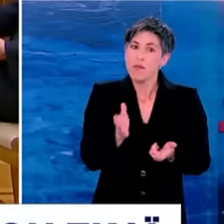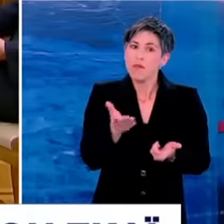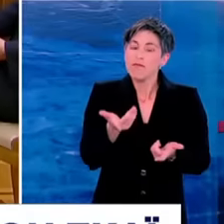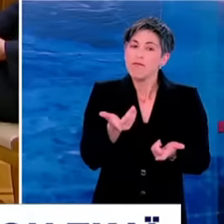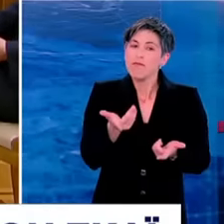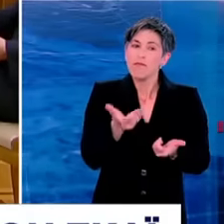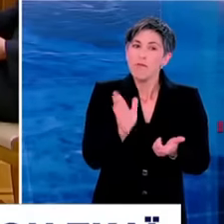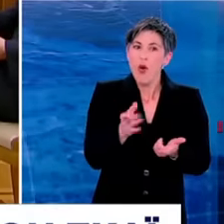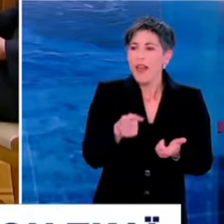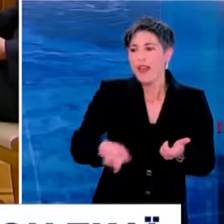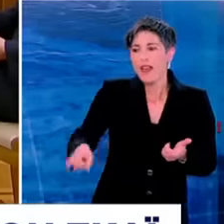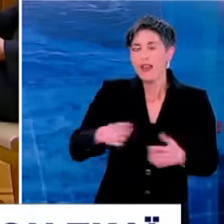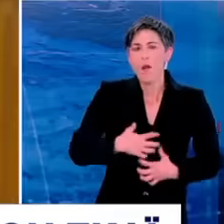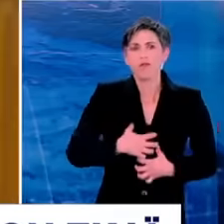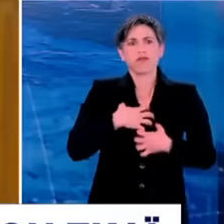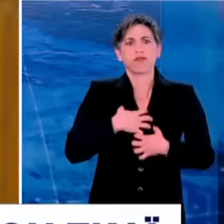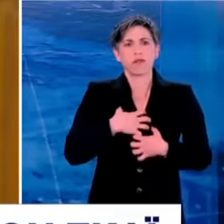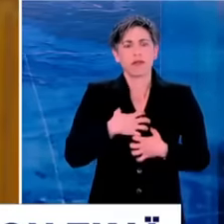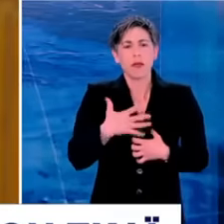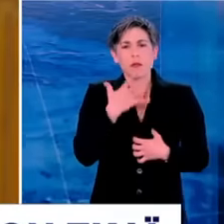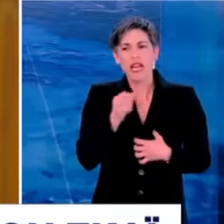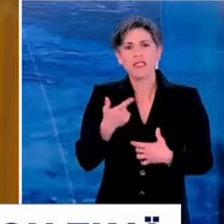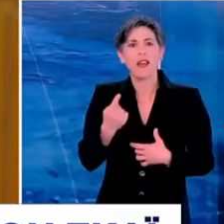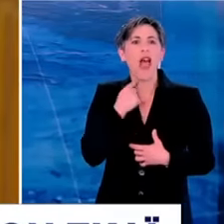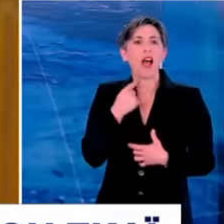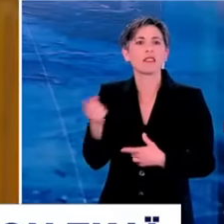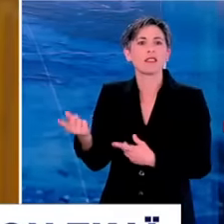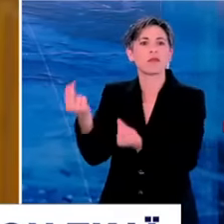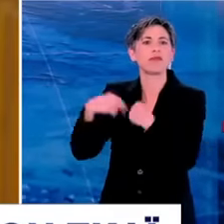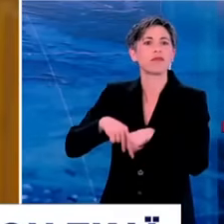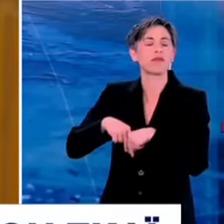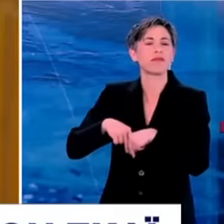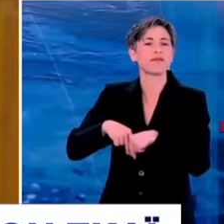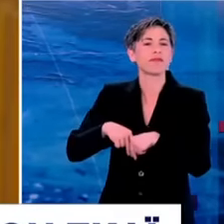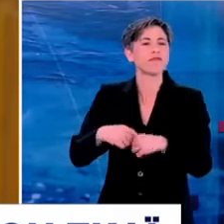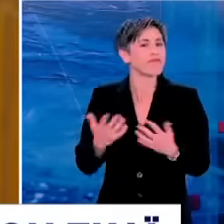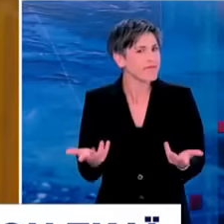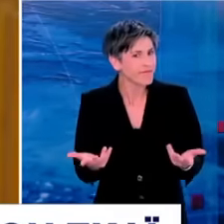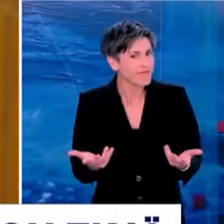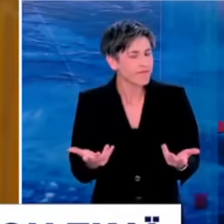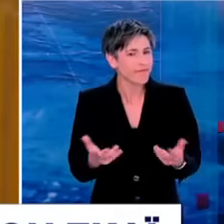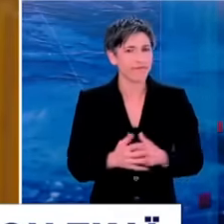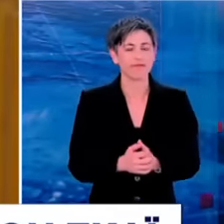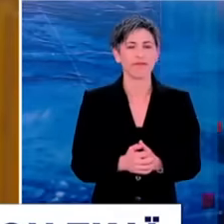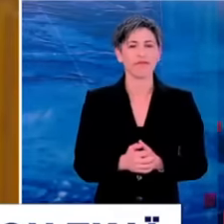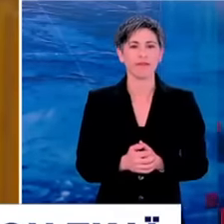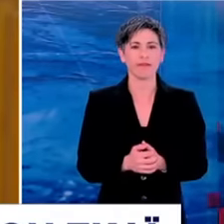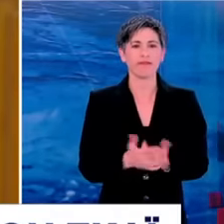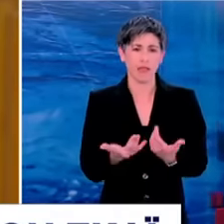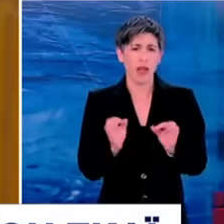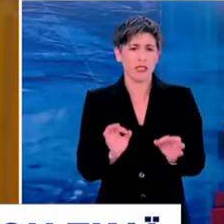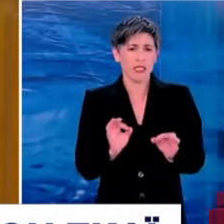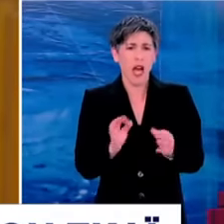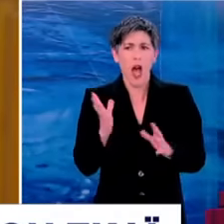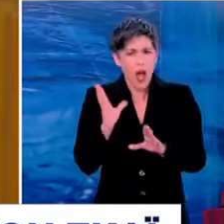χώρο πιστεύετε ότι δώσατε στα δεξιά σας, κάνοντας την επιλογή όχι μόνο να φέρετε αυτό το νομοσχέδιο, να το φέρετε και πριν τις ευρωεκλογές. Θα μπορούσατε